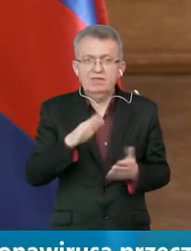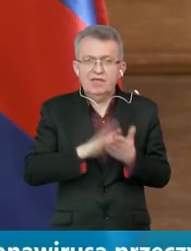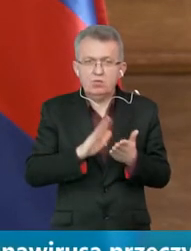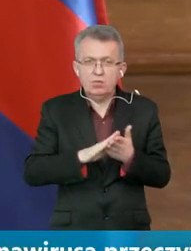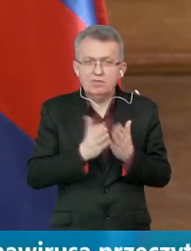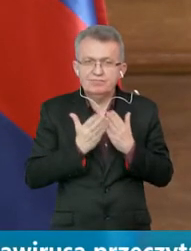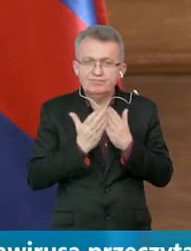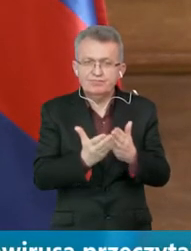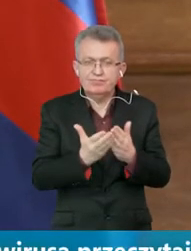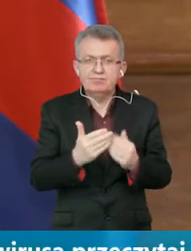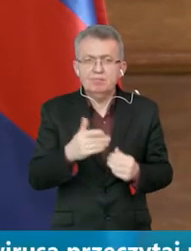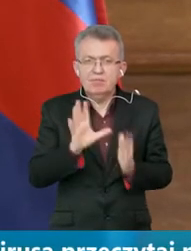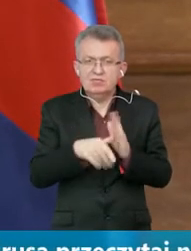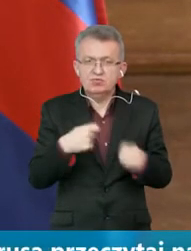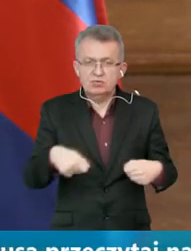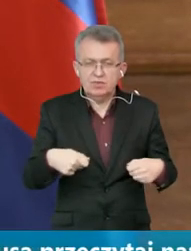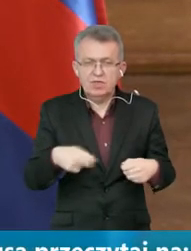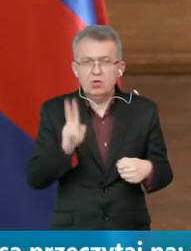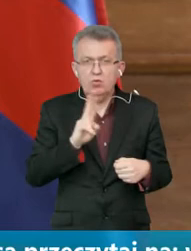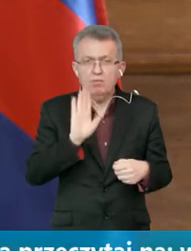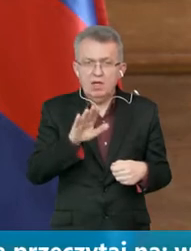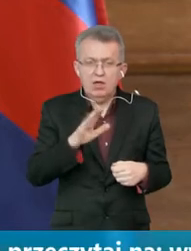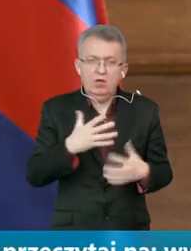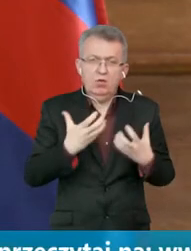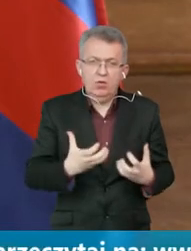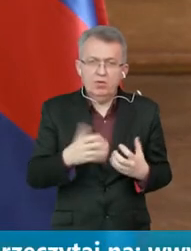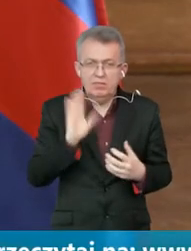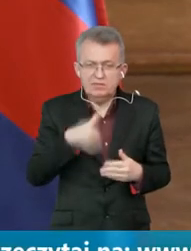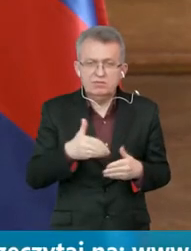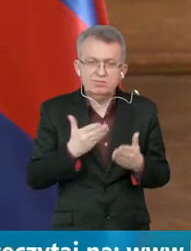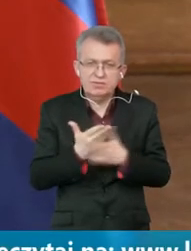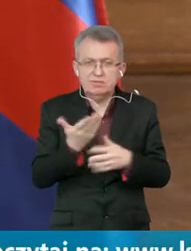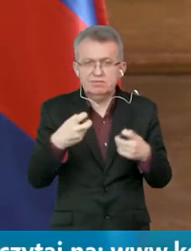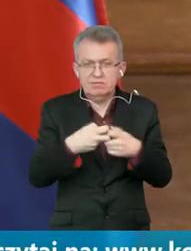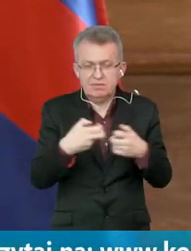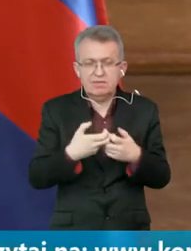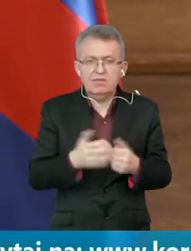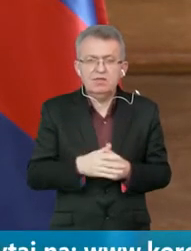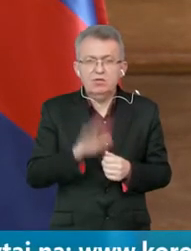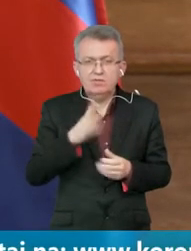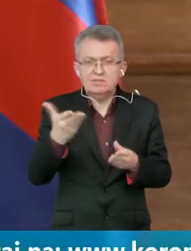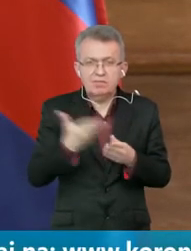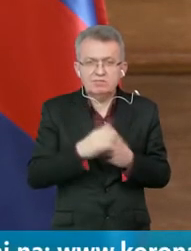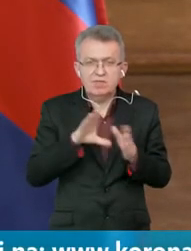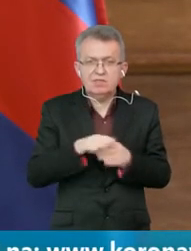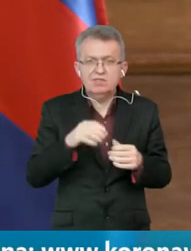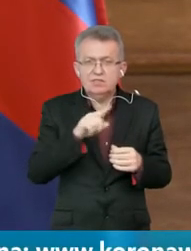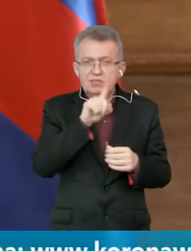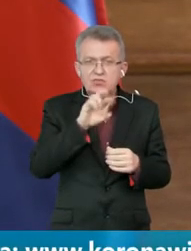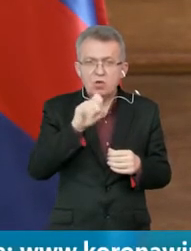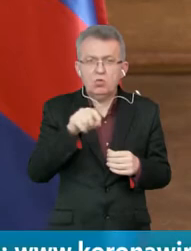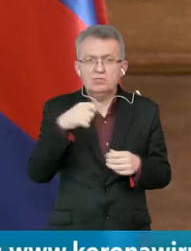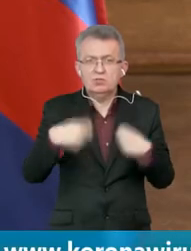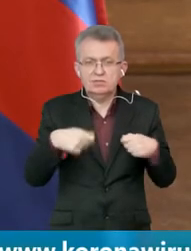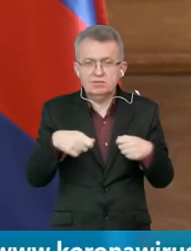miasta Szczecina. Kto ma na to ochotę, będą oczywiście rozdawane online'owo, to zapraszam na strony Żeglugi Szczecińskiej i